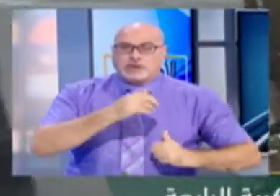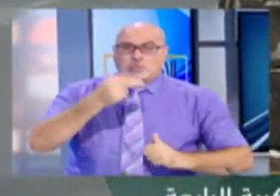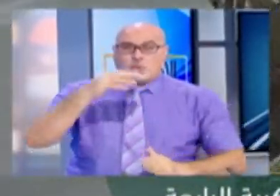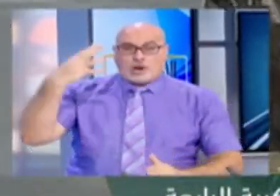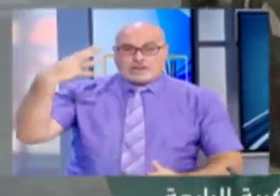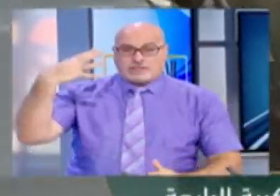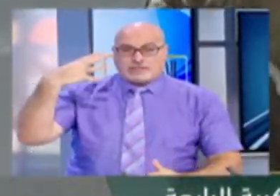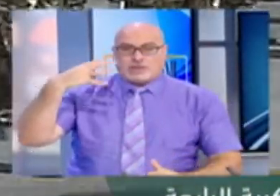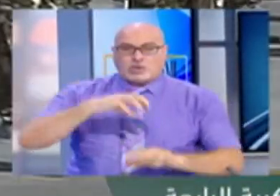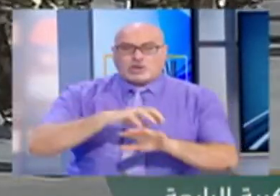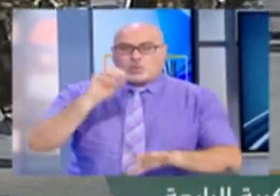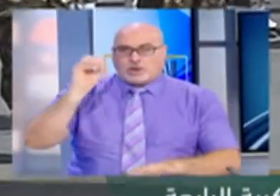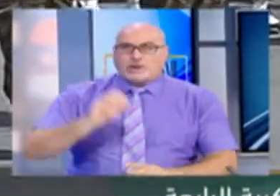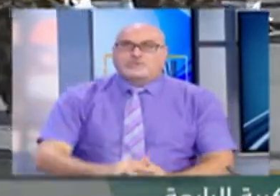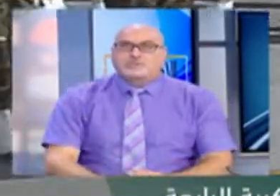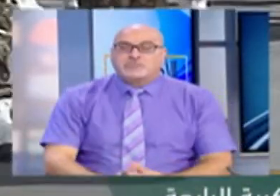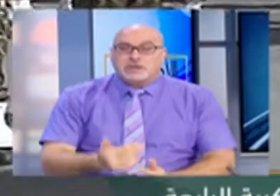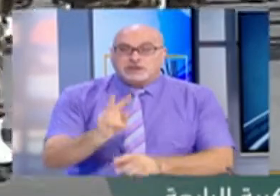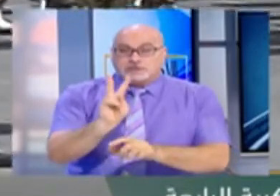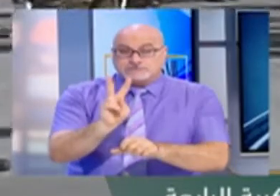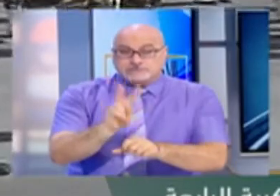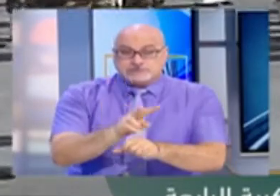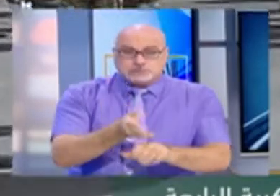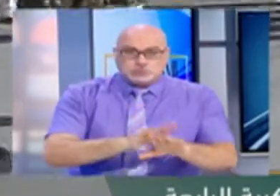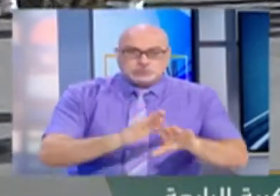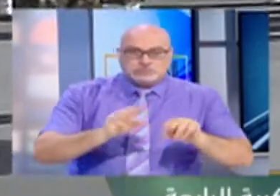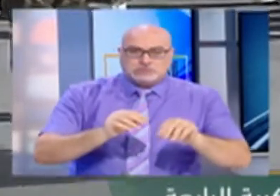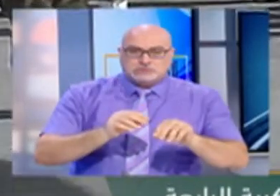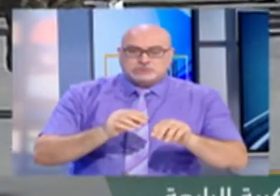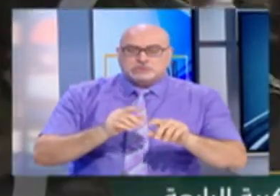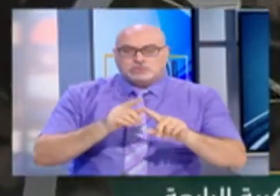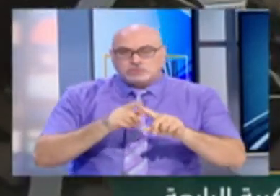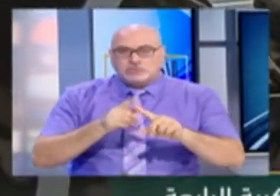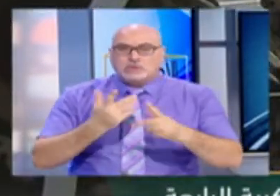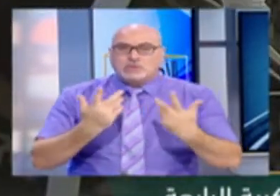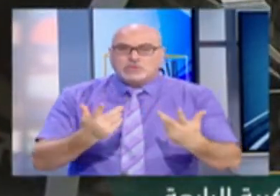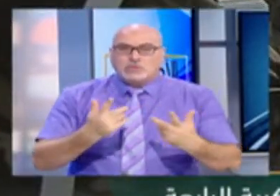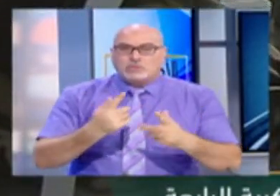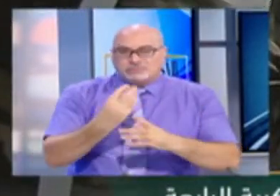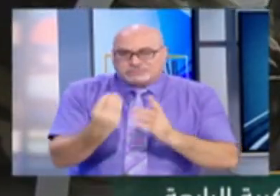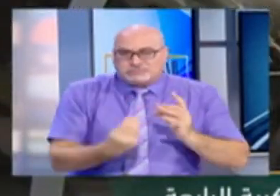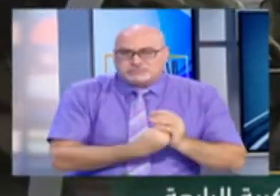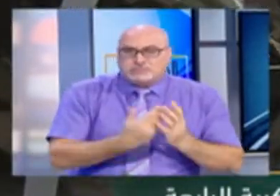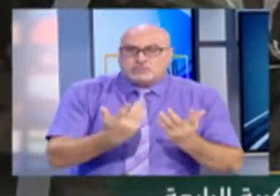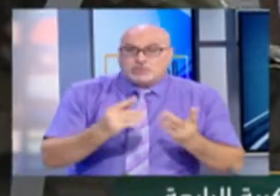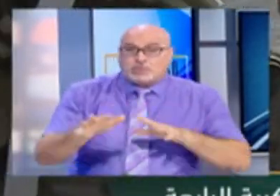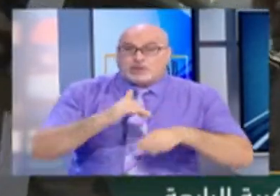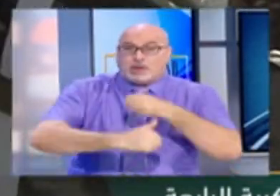بورقلة. الزيارة الميدانية هذه تندرج في إطار اختتام سنة التحضير